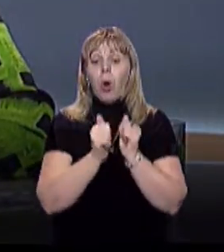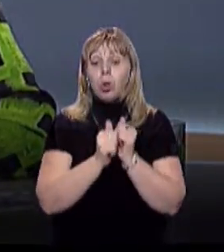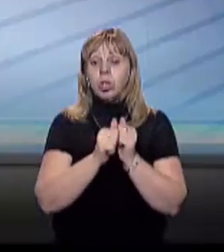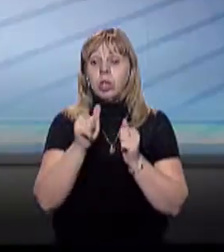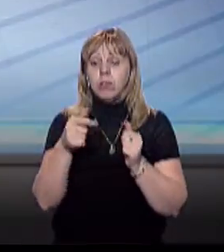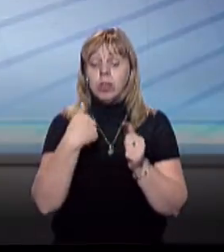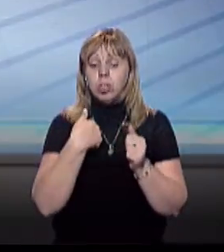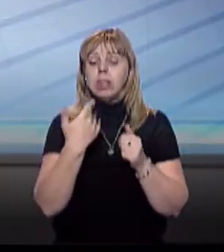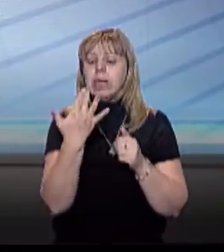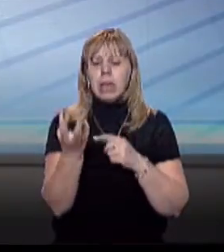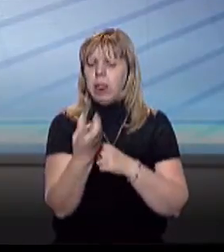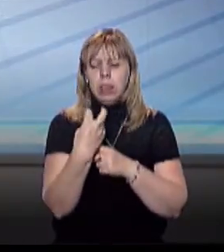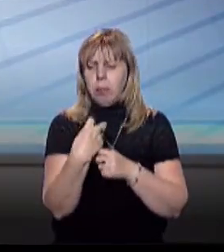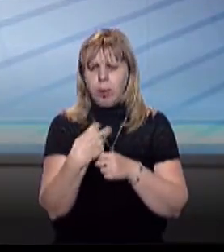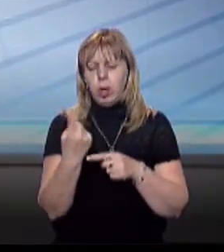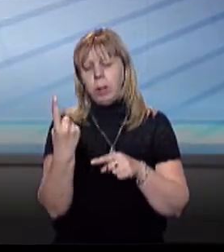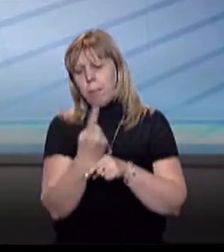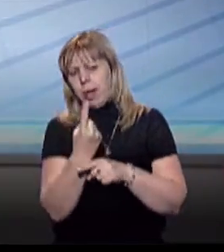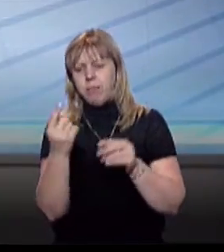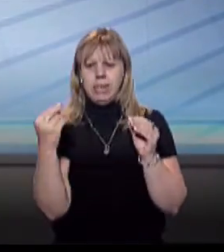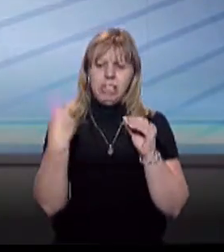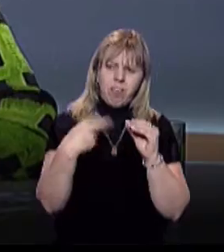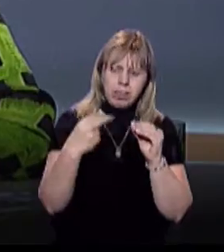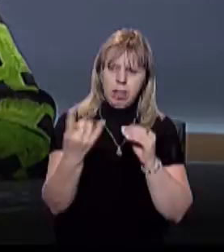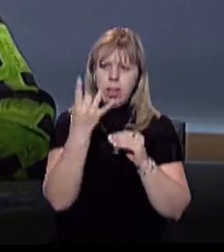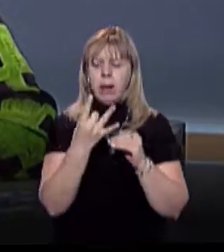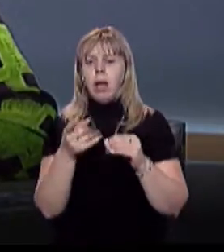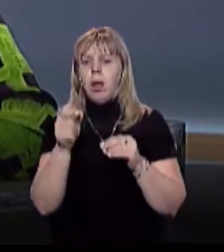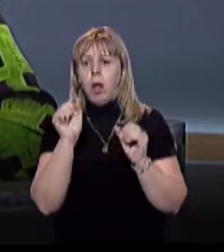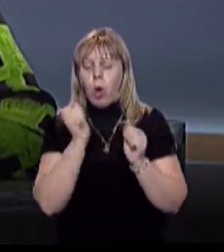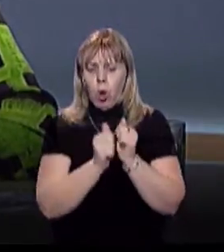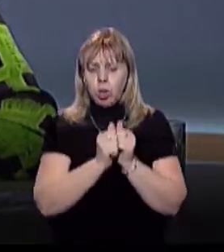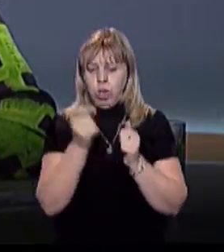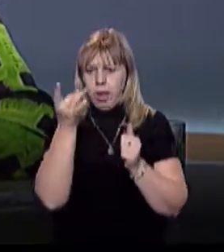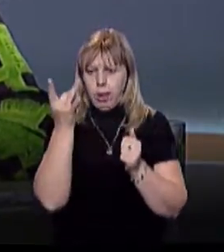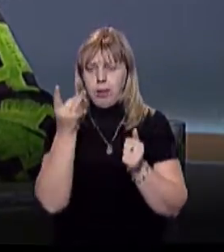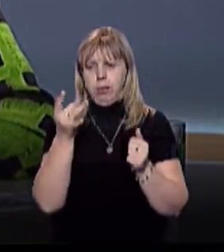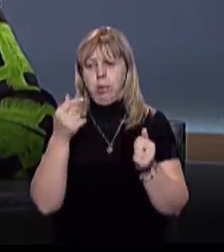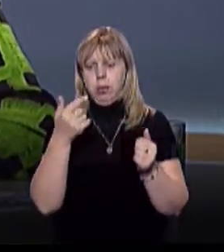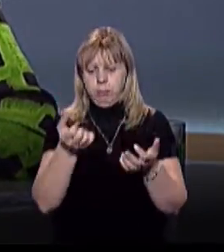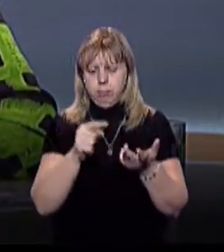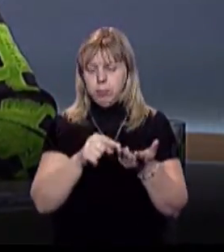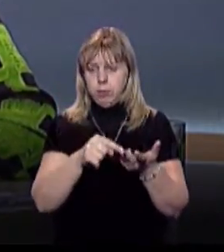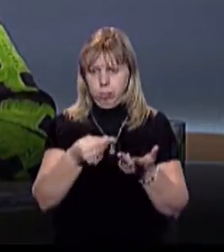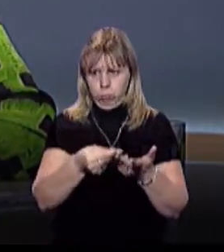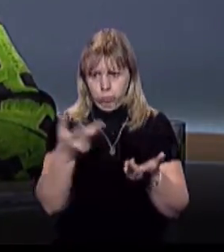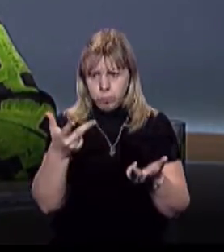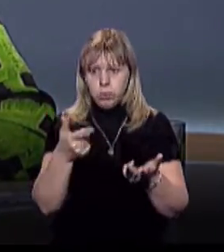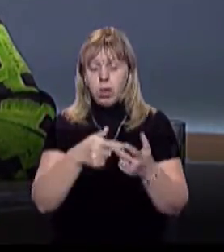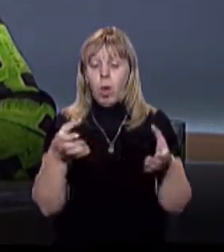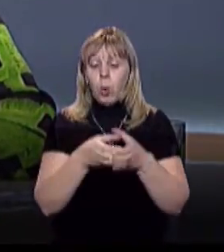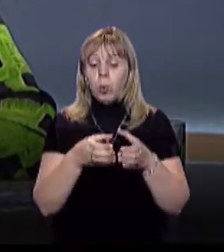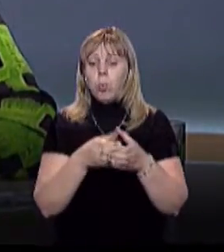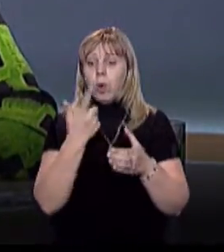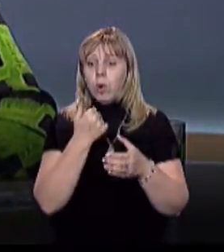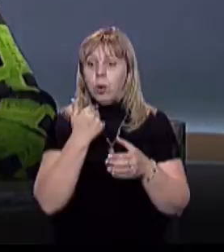раз він до нас не прийшов, чи це перший, чи це 20-й раз, кожного разу береться кров з пальчика, визначається група